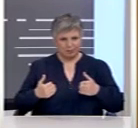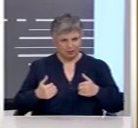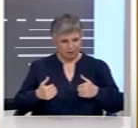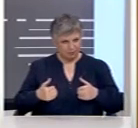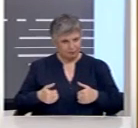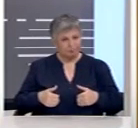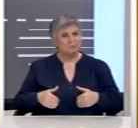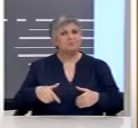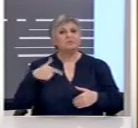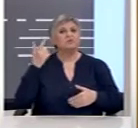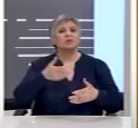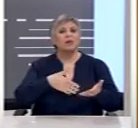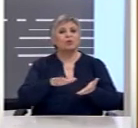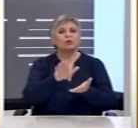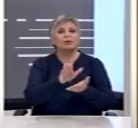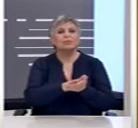μαρτυρικών καταθέσεων,